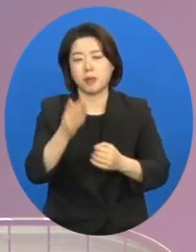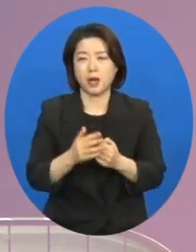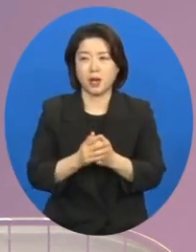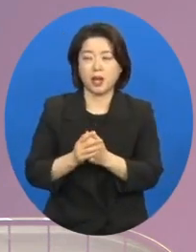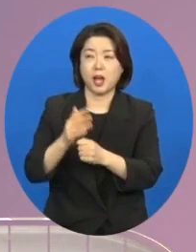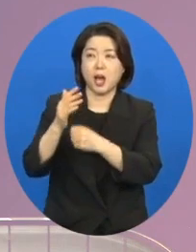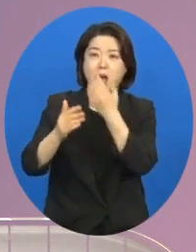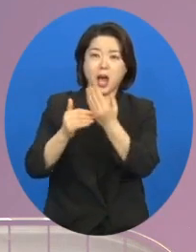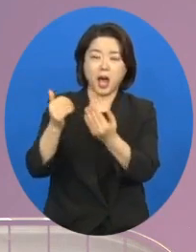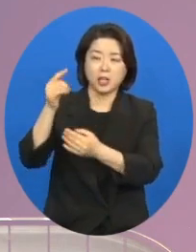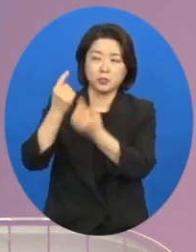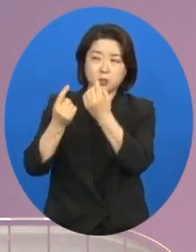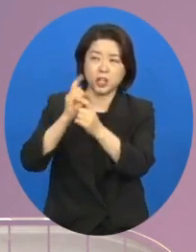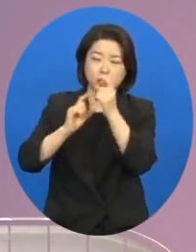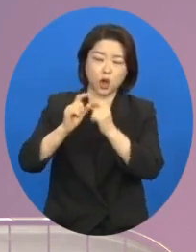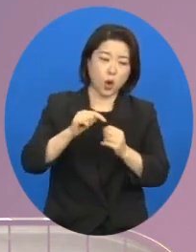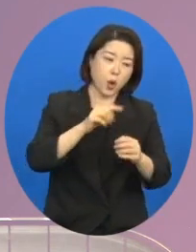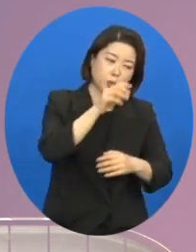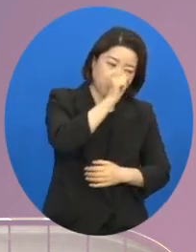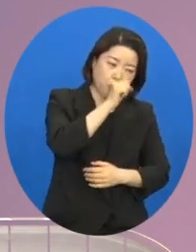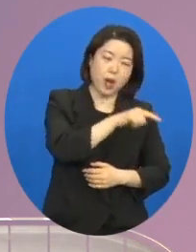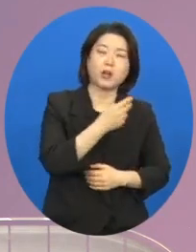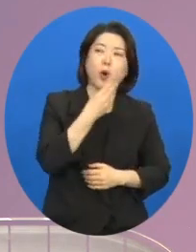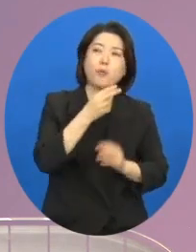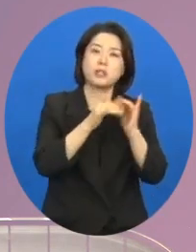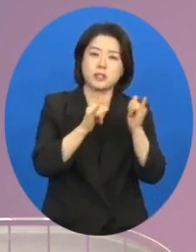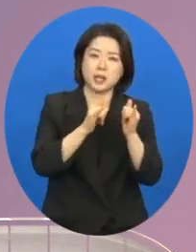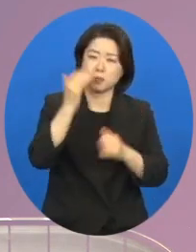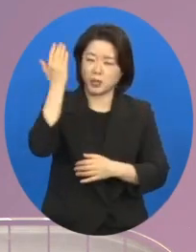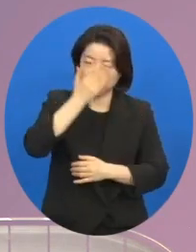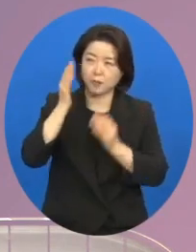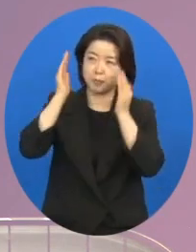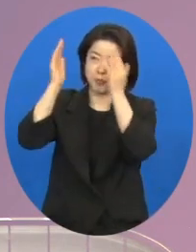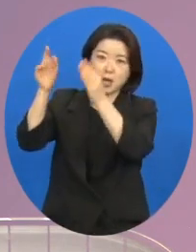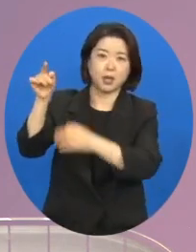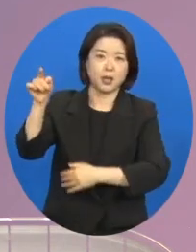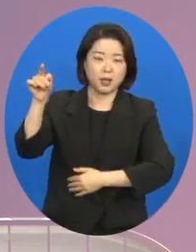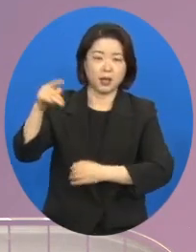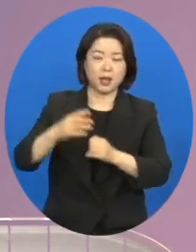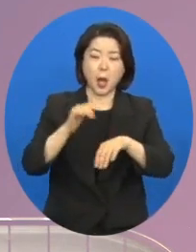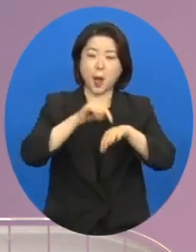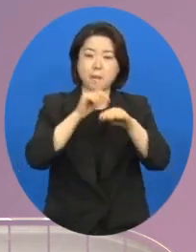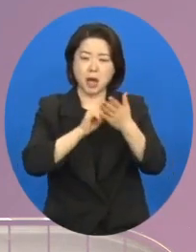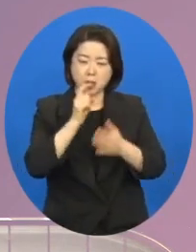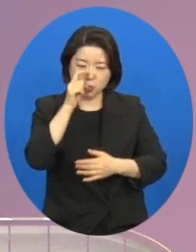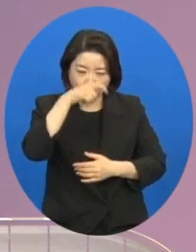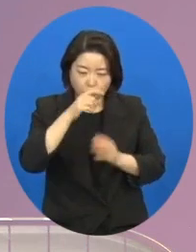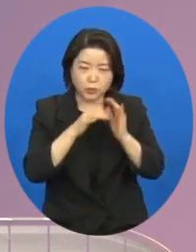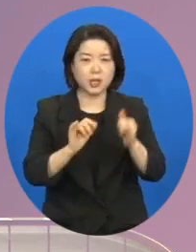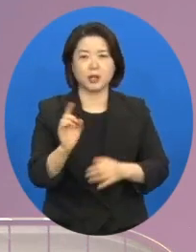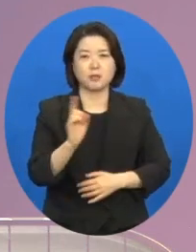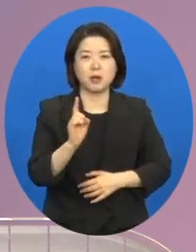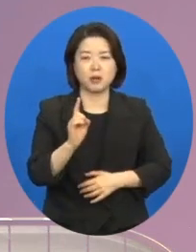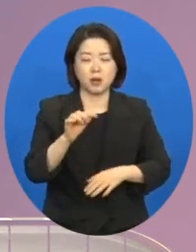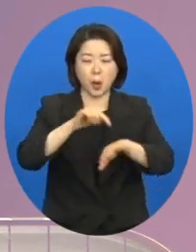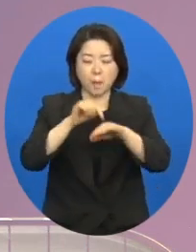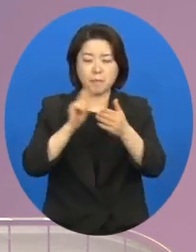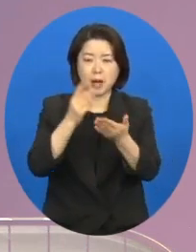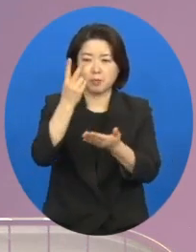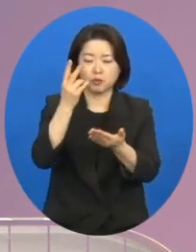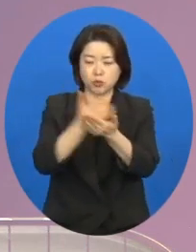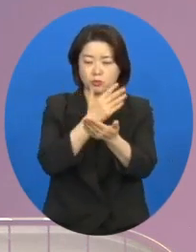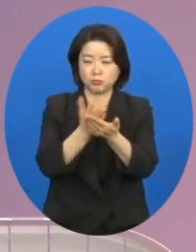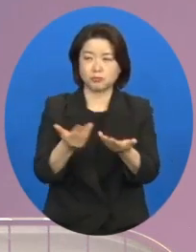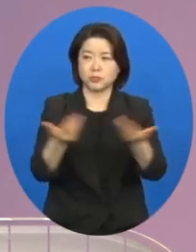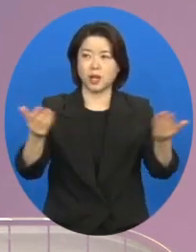없는 사람이 청결한 사람입니다. 반대로 마음이 더러워진 사람은 마음이 둘로 나눠진 거예요. 하나님을 사랑한다고 하지만